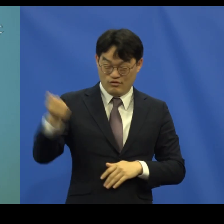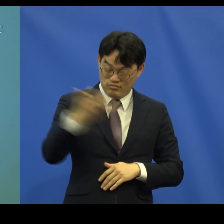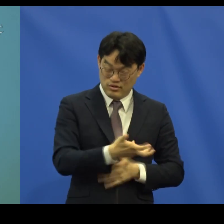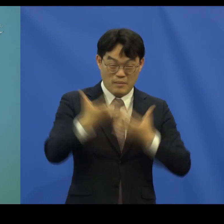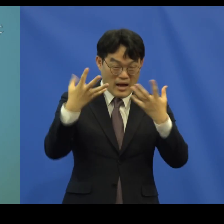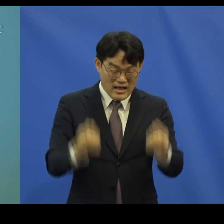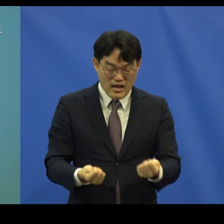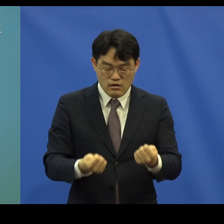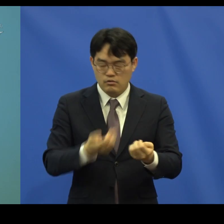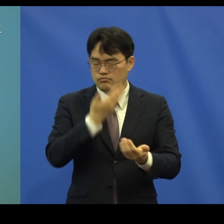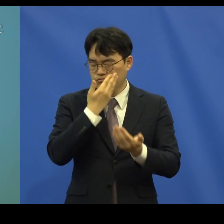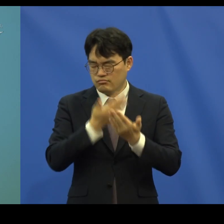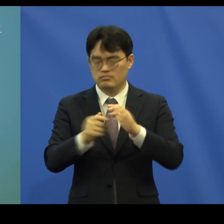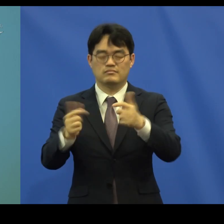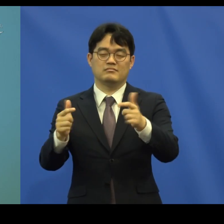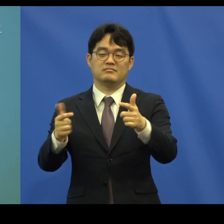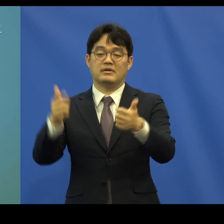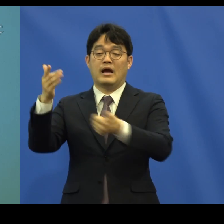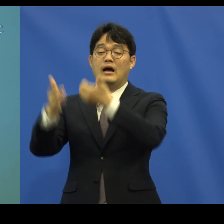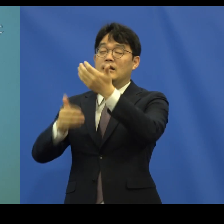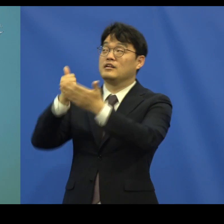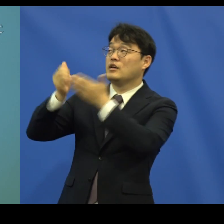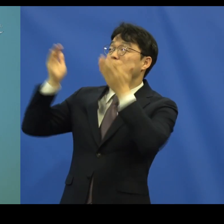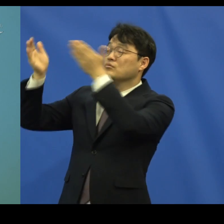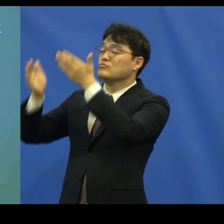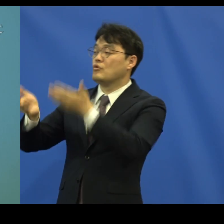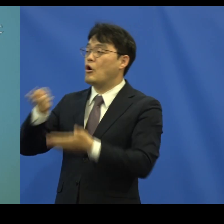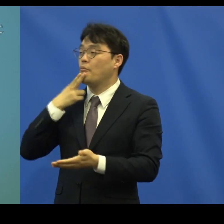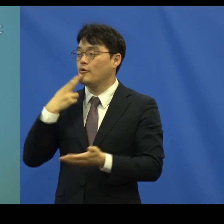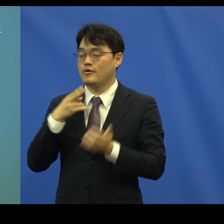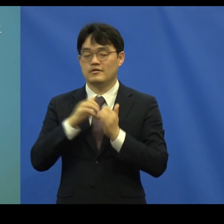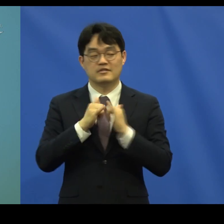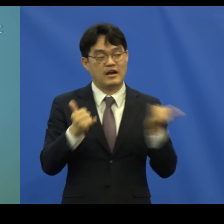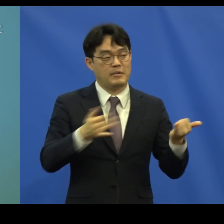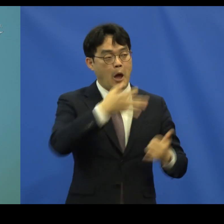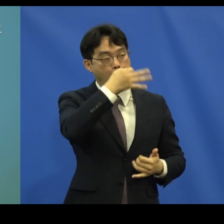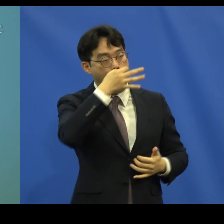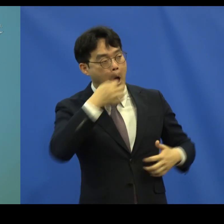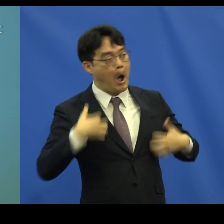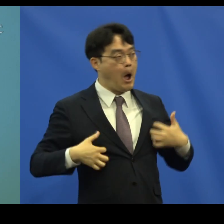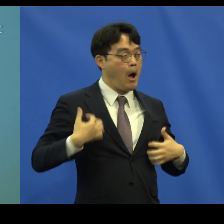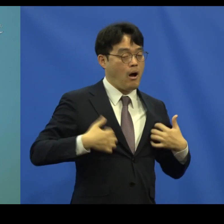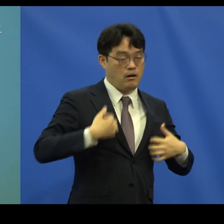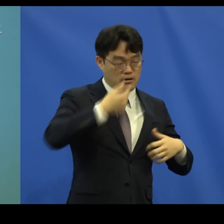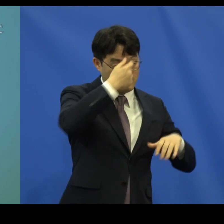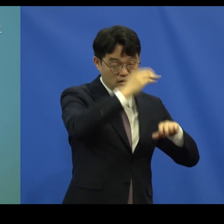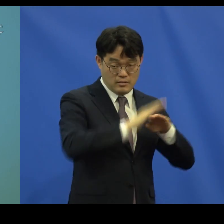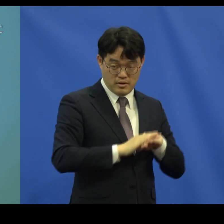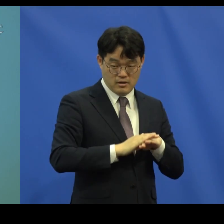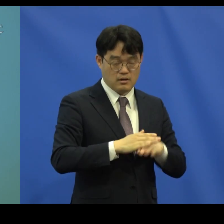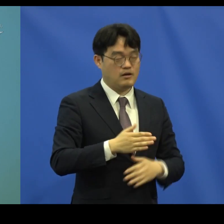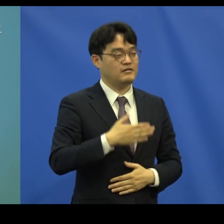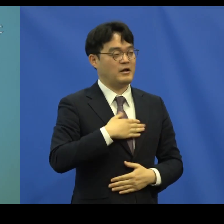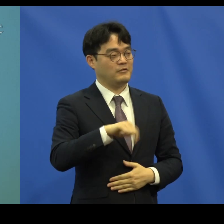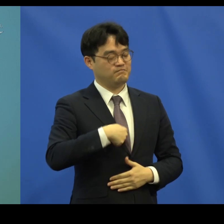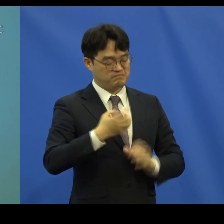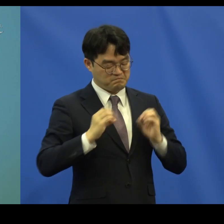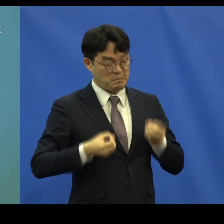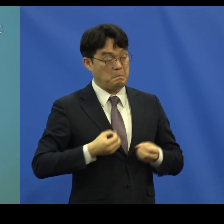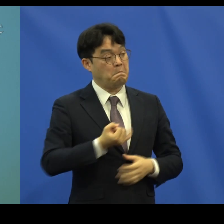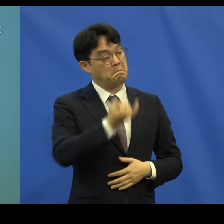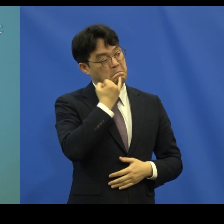하나님께 집중하지 않는 예배, 사람 중심의 예배. 그 예배를 자기의 인간의 즐거움을 추구하는 도구로